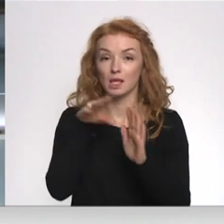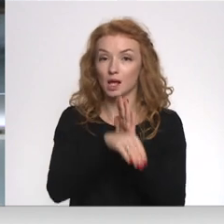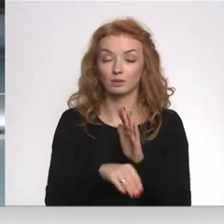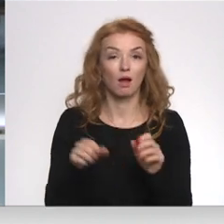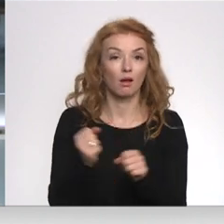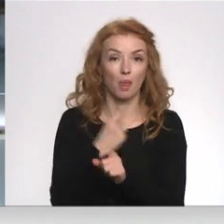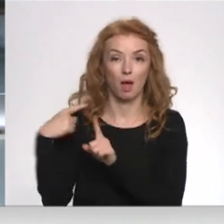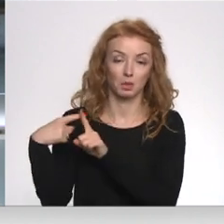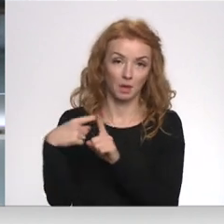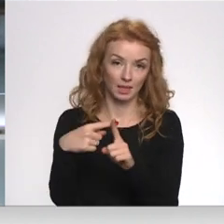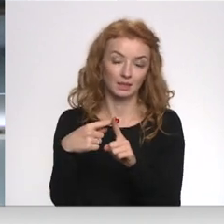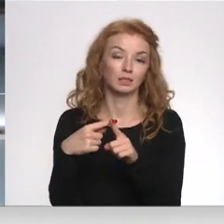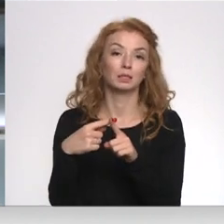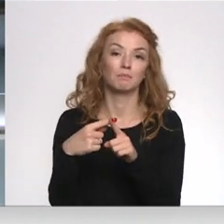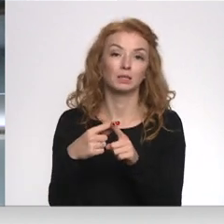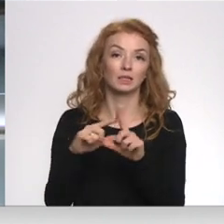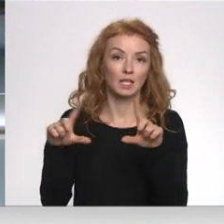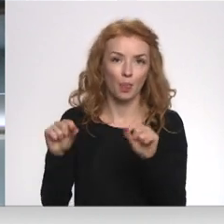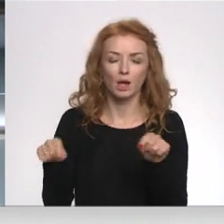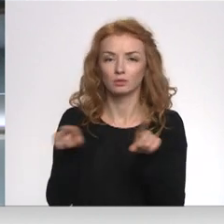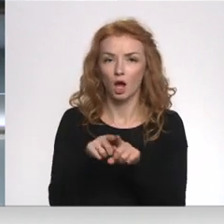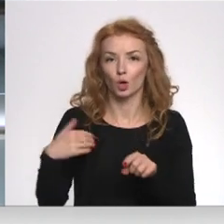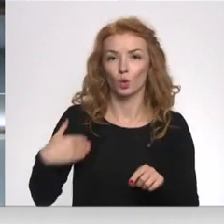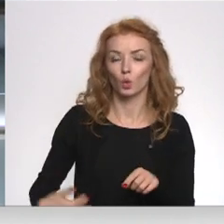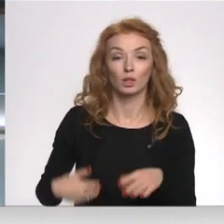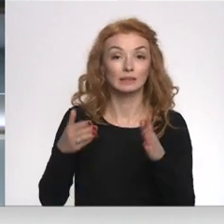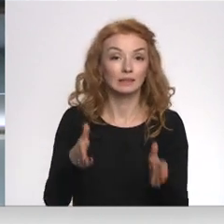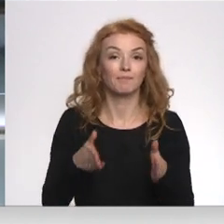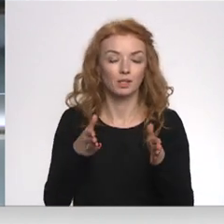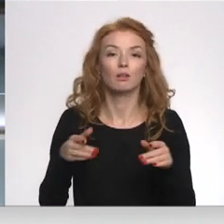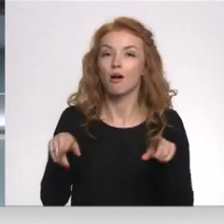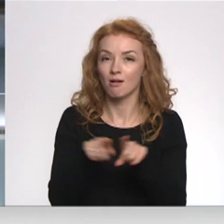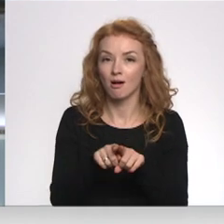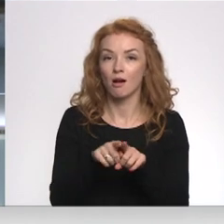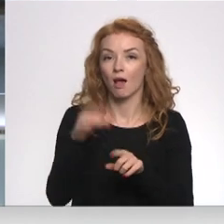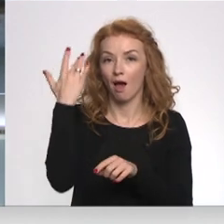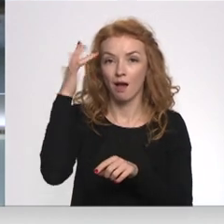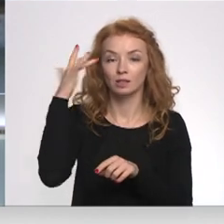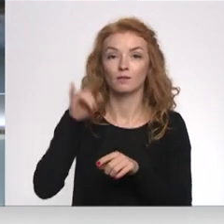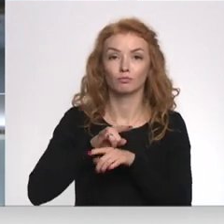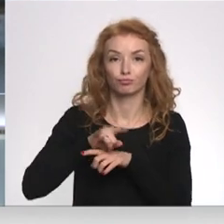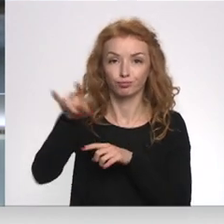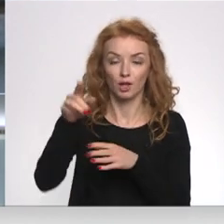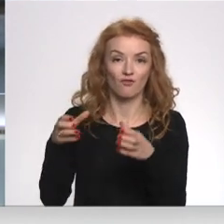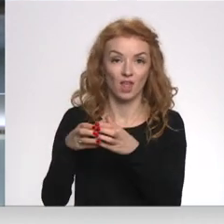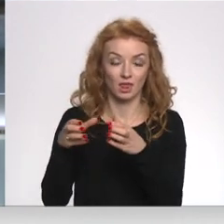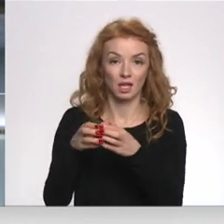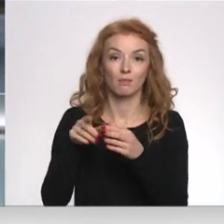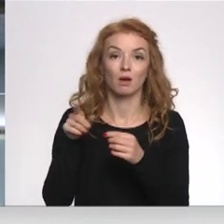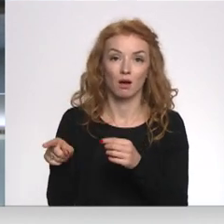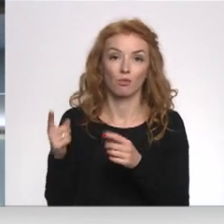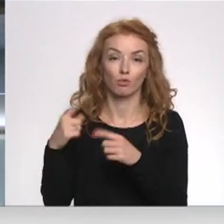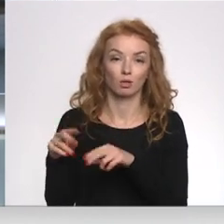gan neatliekamās medicīniskās palīdzības dienests, gan Kuldīgas slimnīca, kā arī ASV gaisa spēku vienība, kas